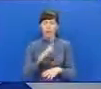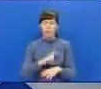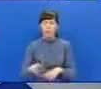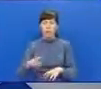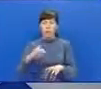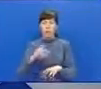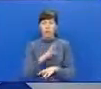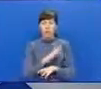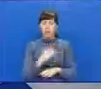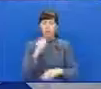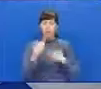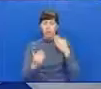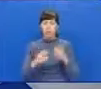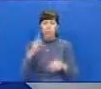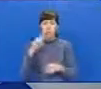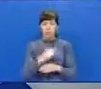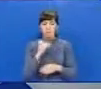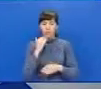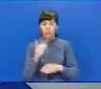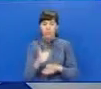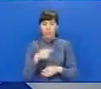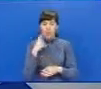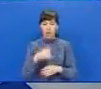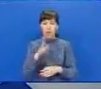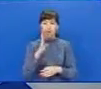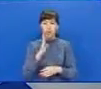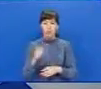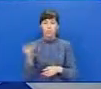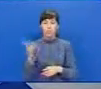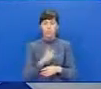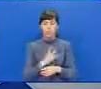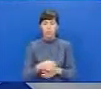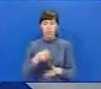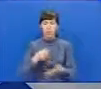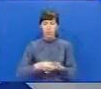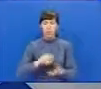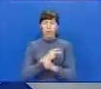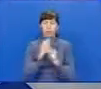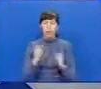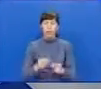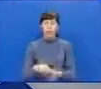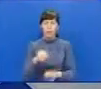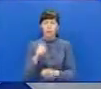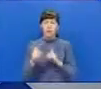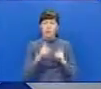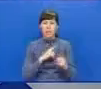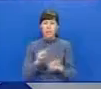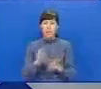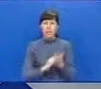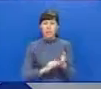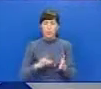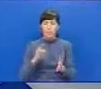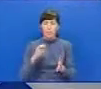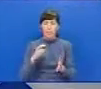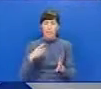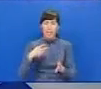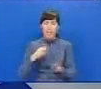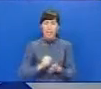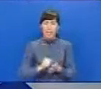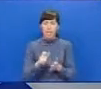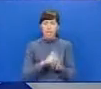бүкпесіз бір-бірінің қате кеткен тұстарын айтып, тиісті бағасын берді. Жиынға қаламгер медиа орталығының директоры